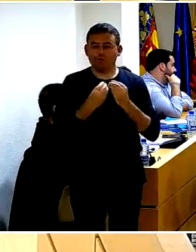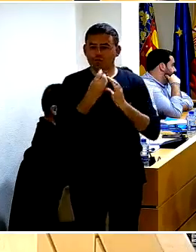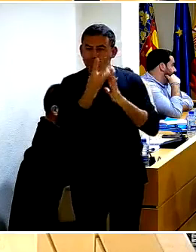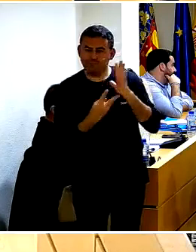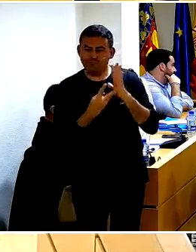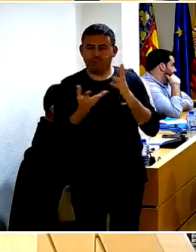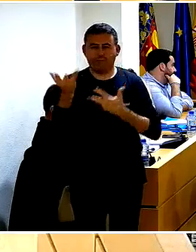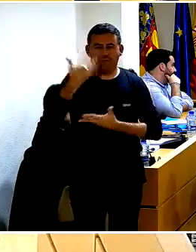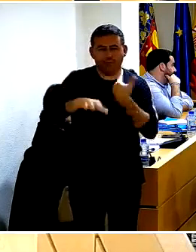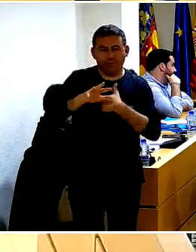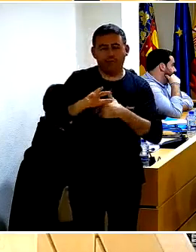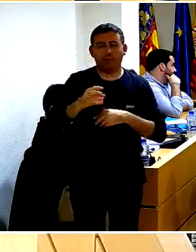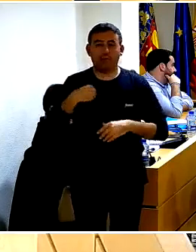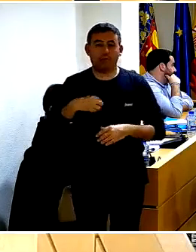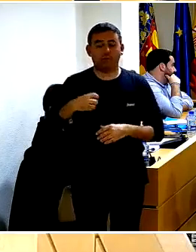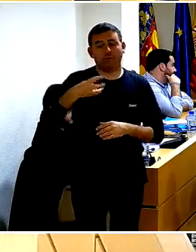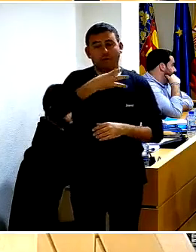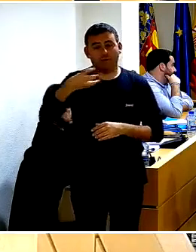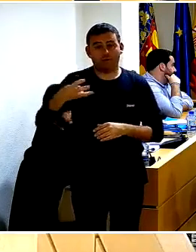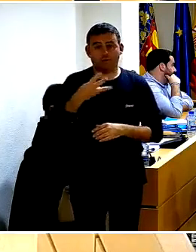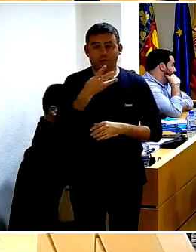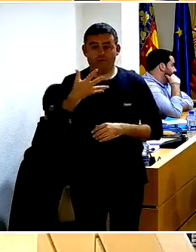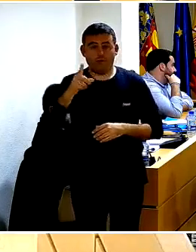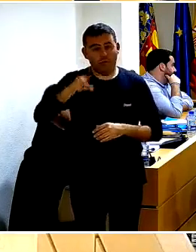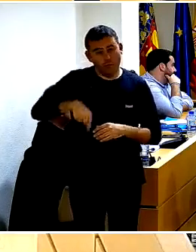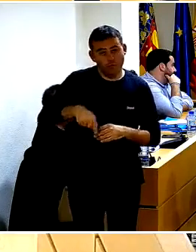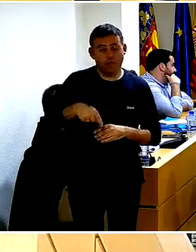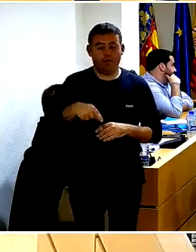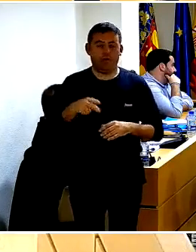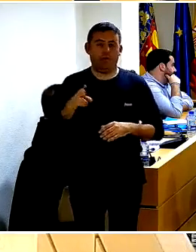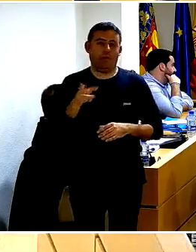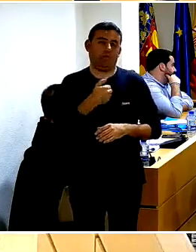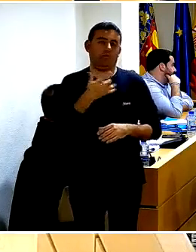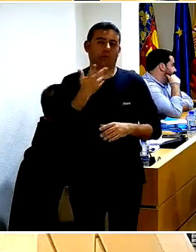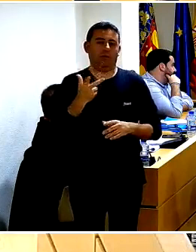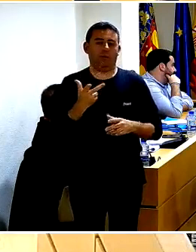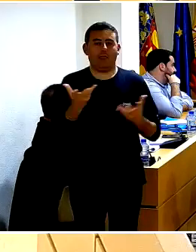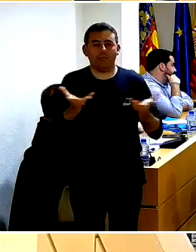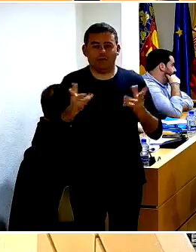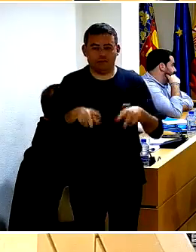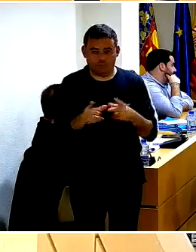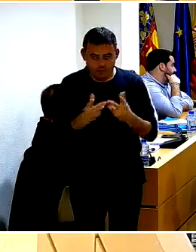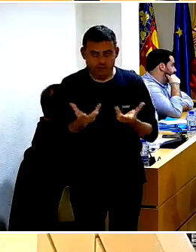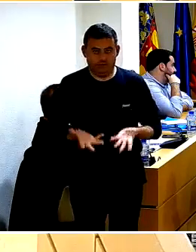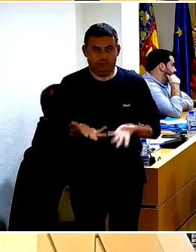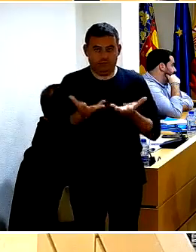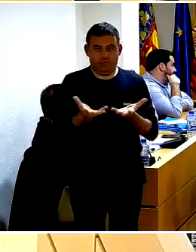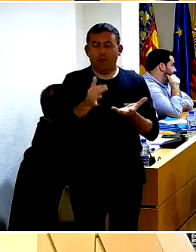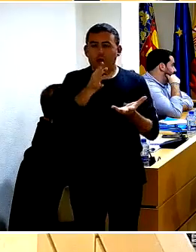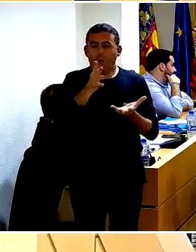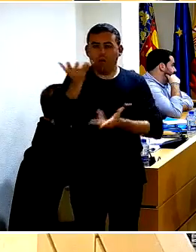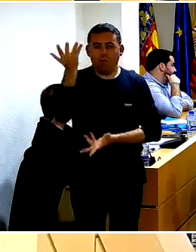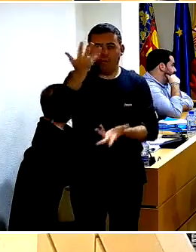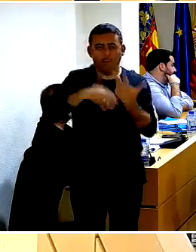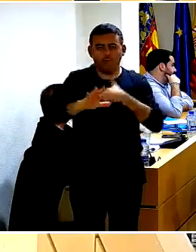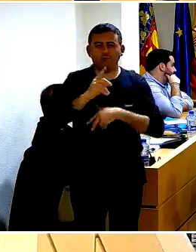havia 335.000 euros en emergència social i ara mateixa aplicar que comptablement no s'aplica només